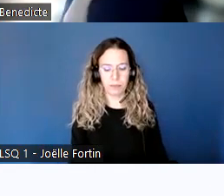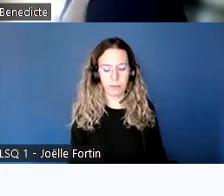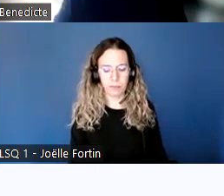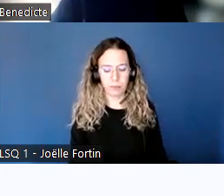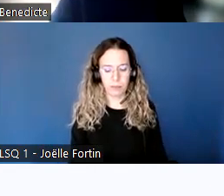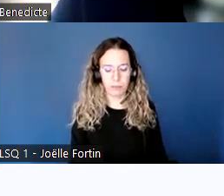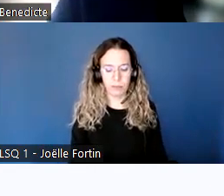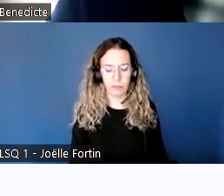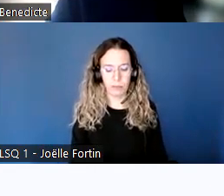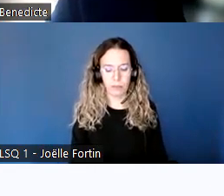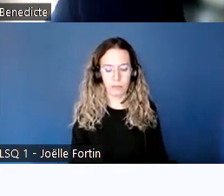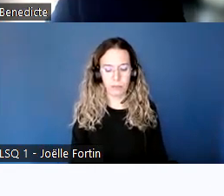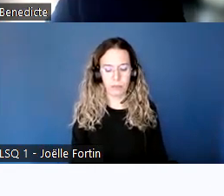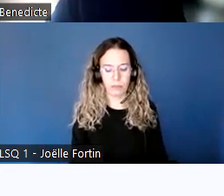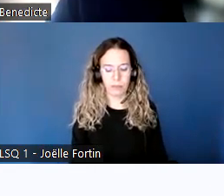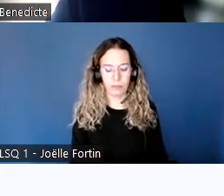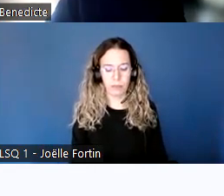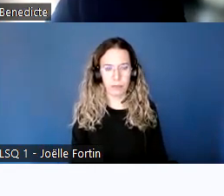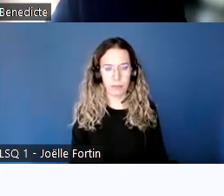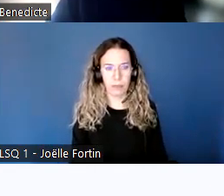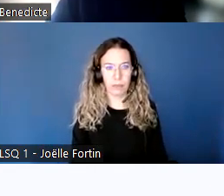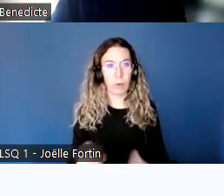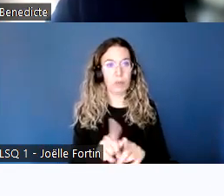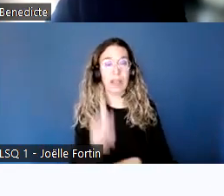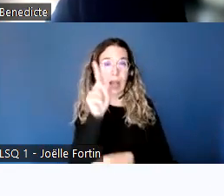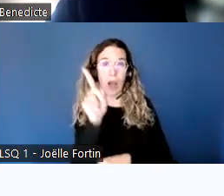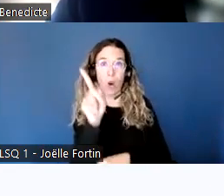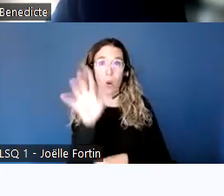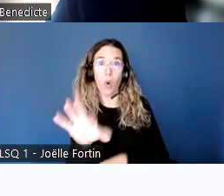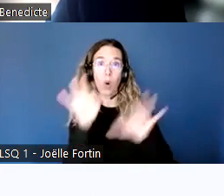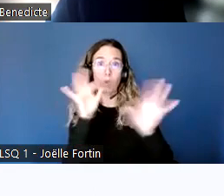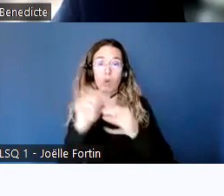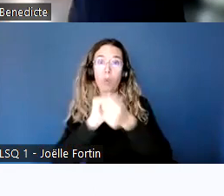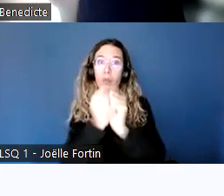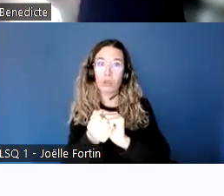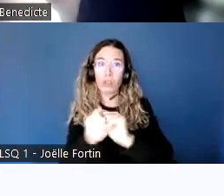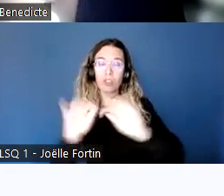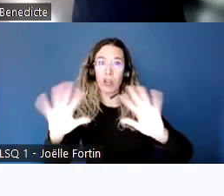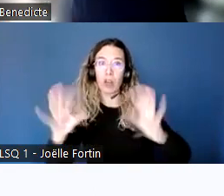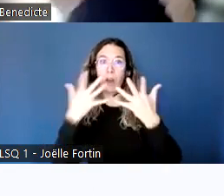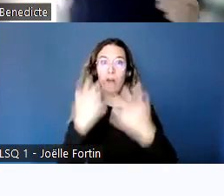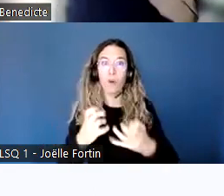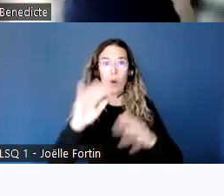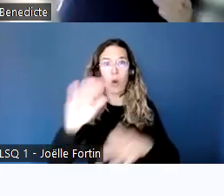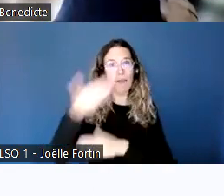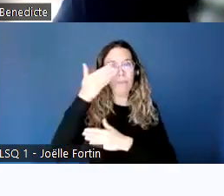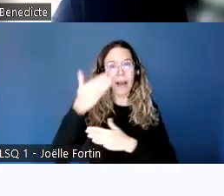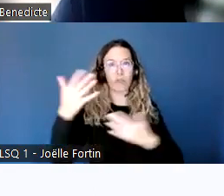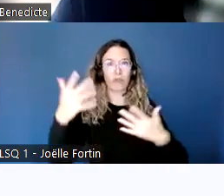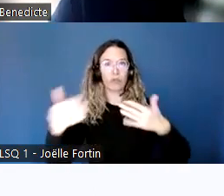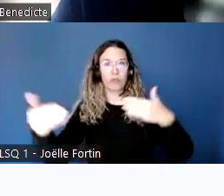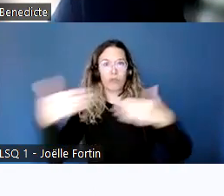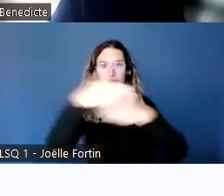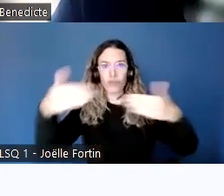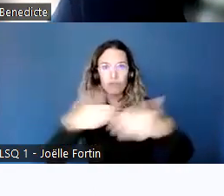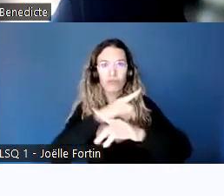principale. Vous avez aussi une option en haut de votre écran pour changer la présentation des éléments sur